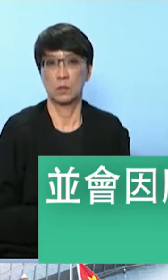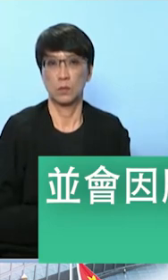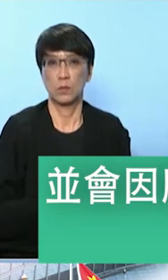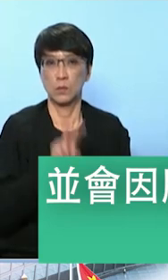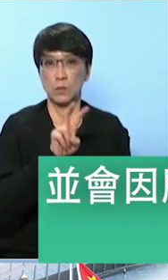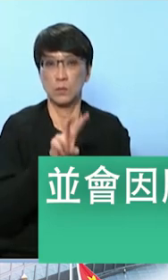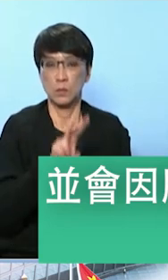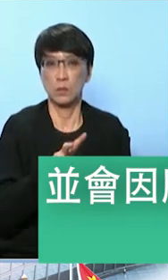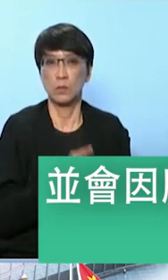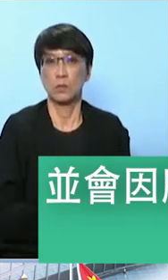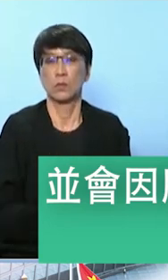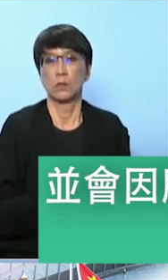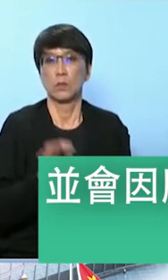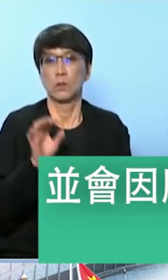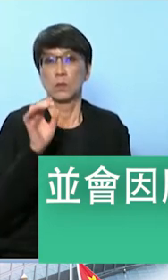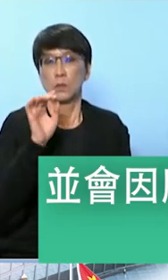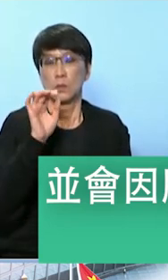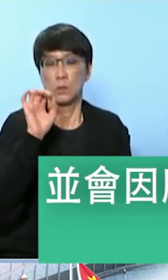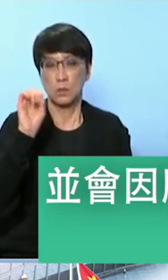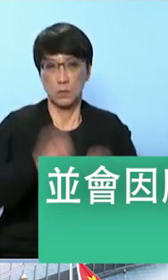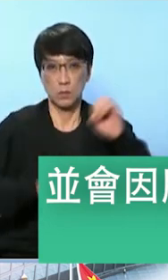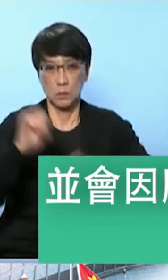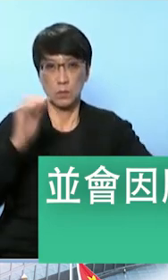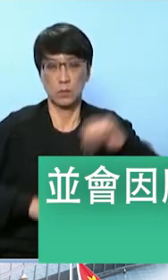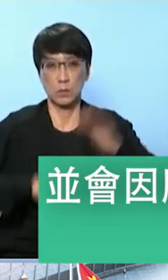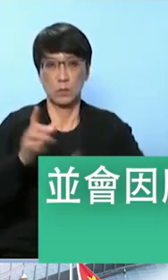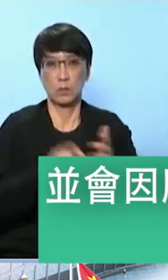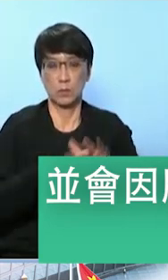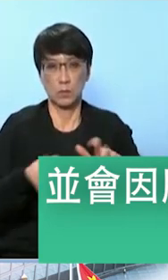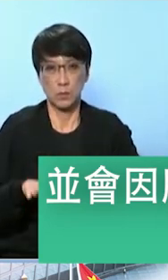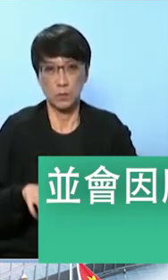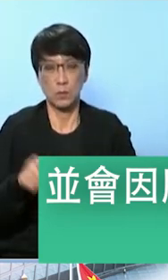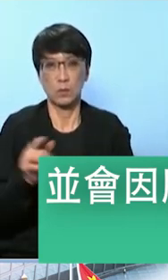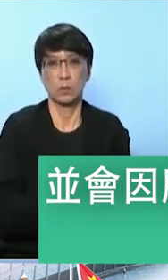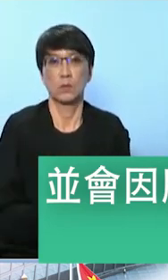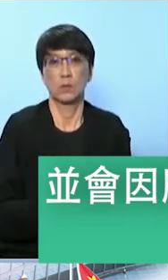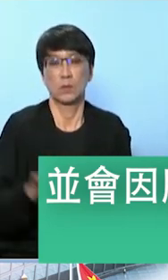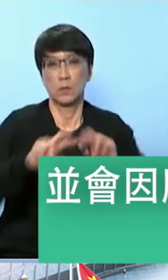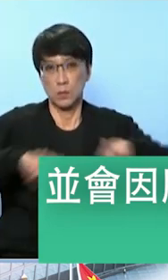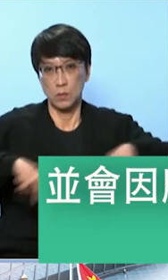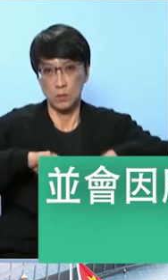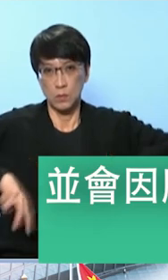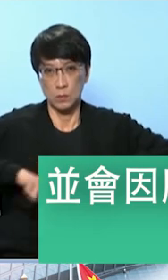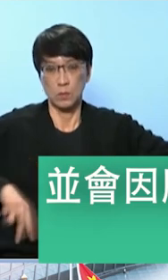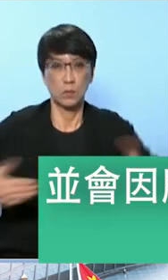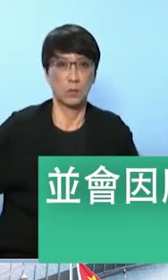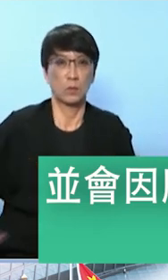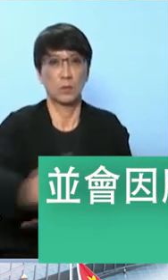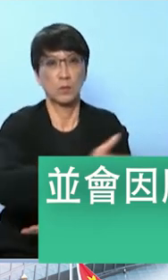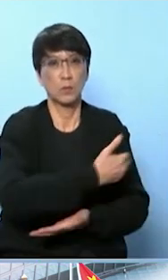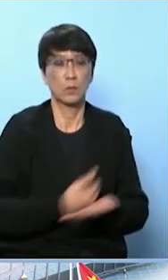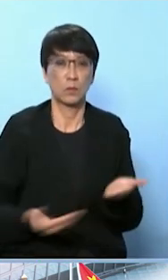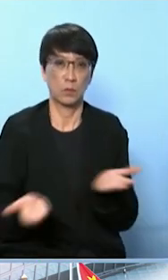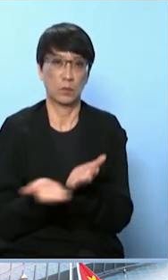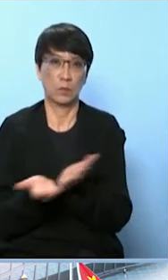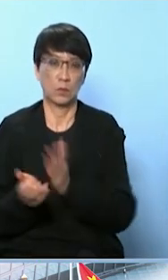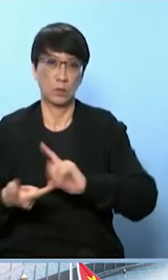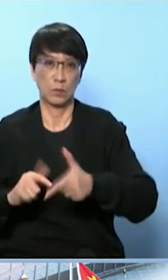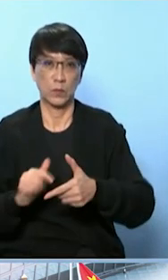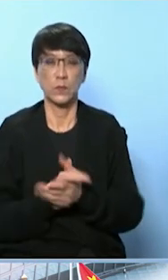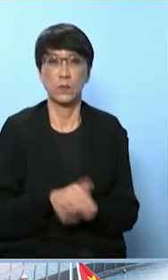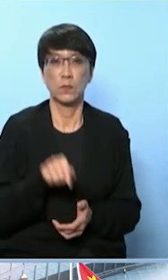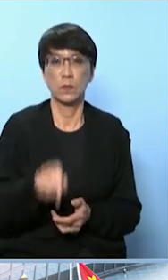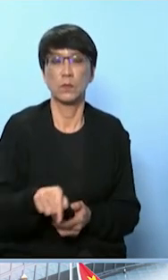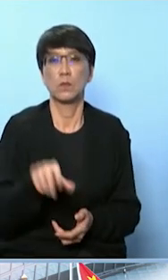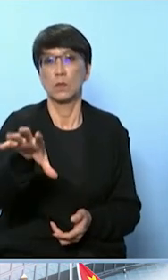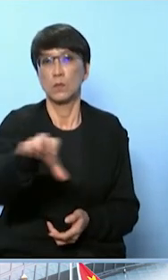應資訊科技的發展使用有效的調查和蒐證的方式，在案蒐集